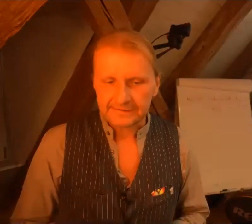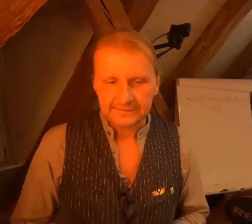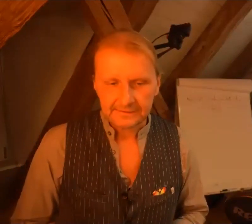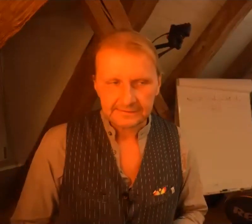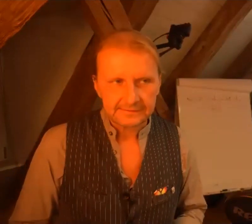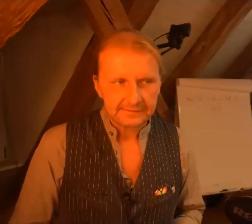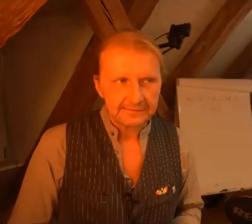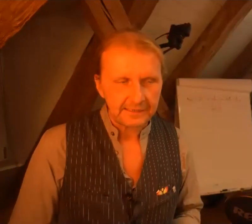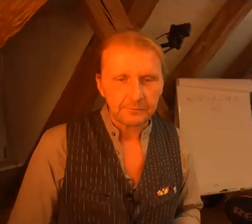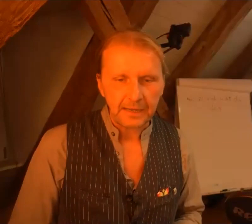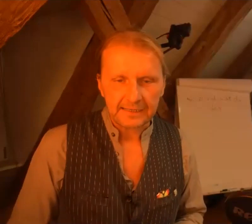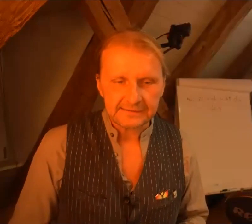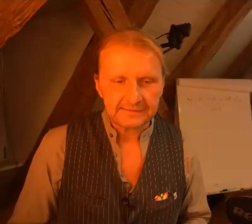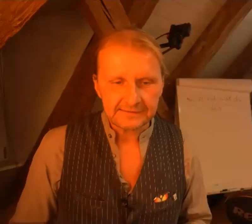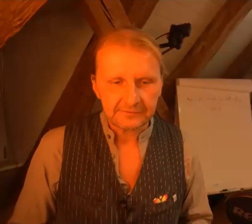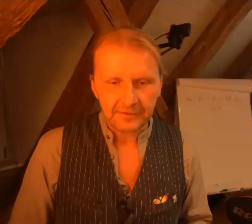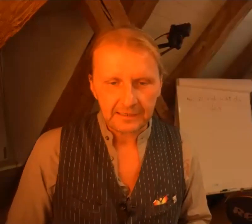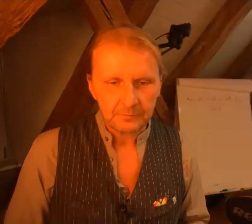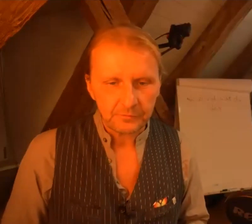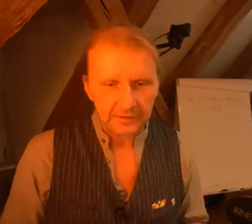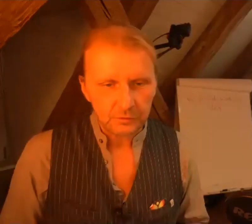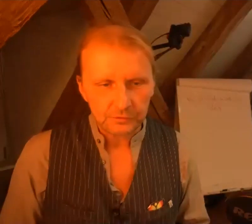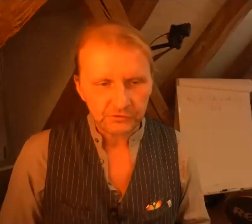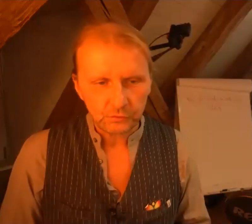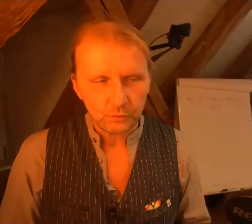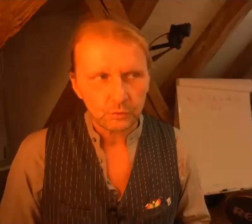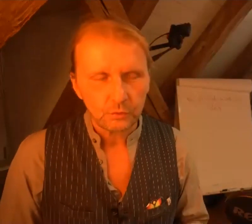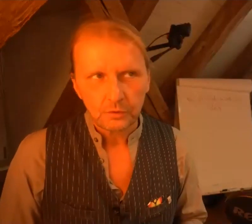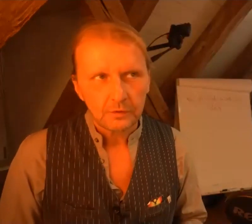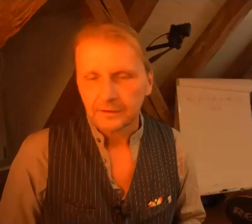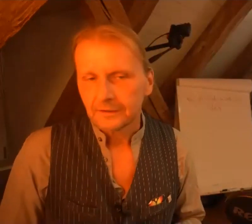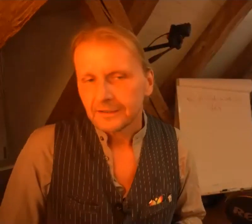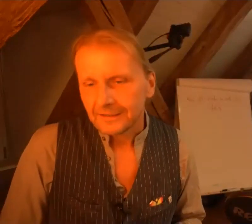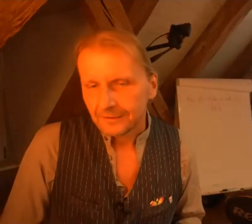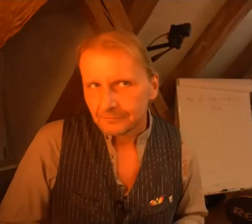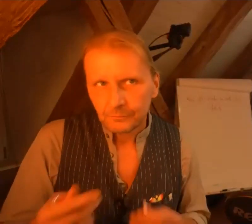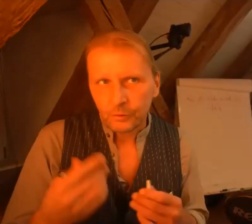Und was ist seine Basis, diese Wellenbewegung zu